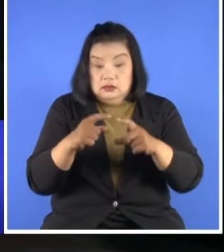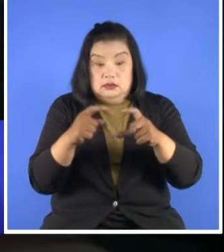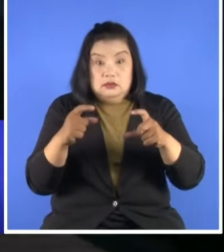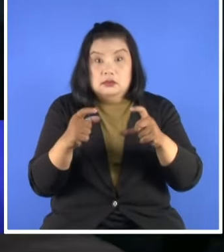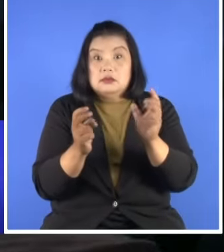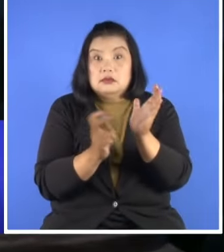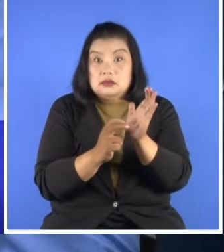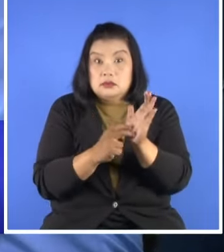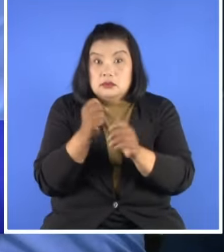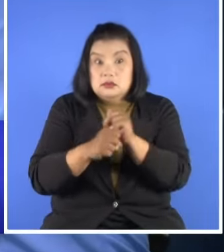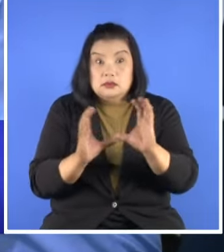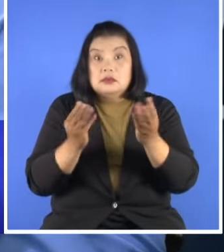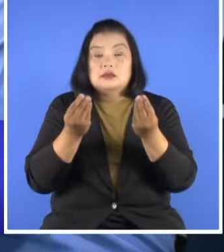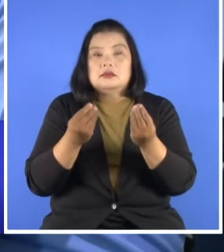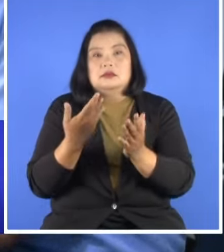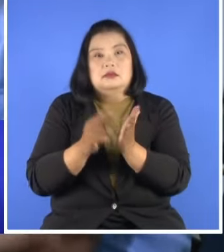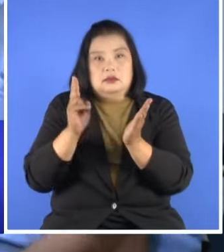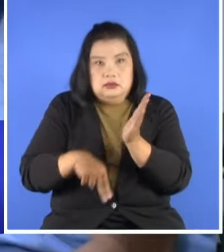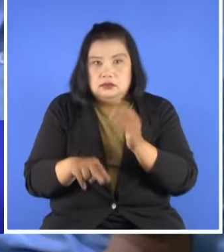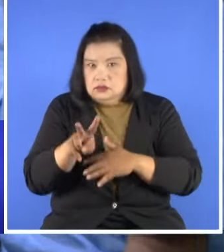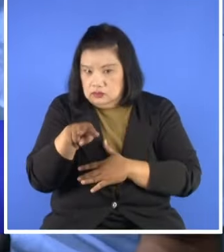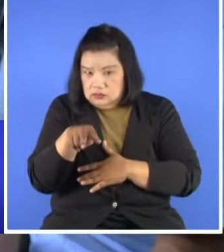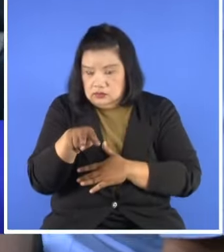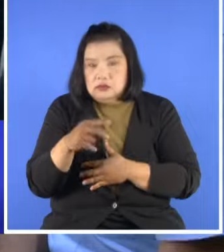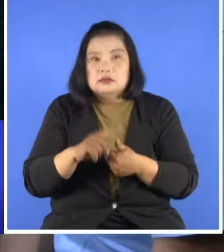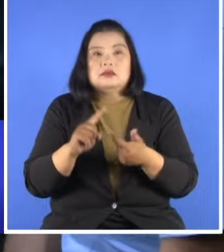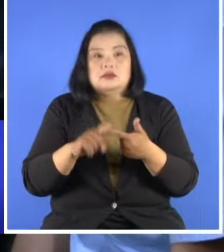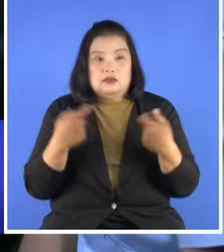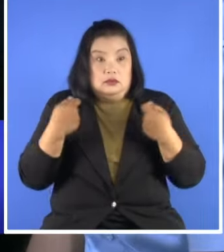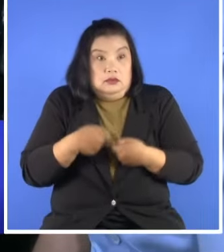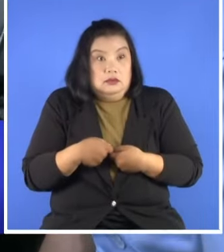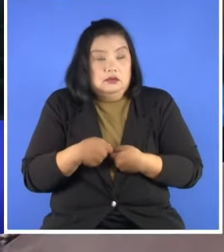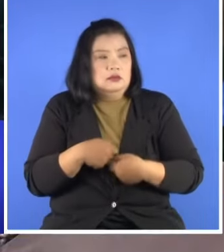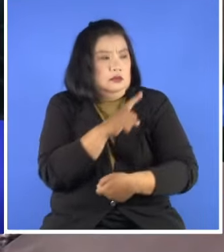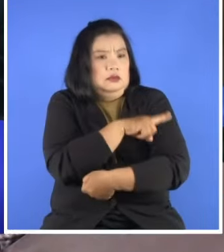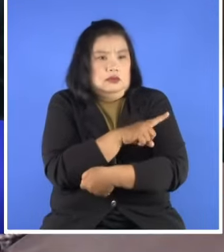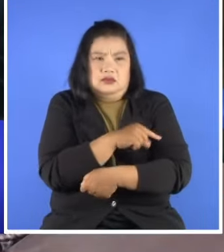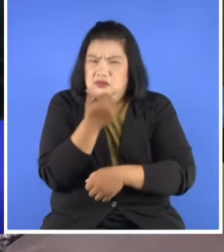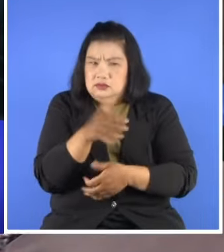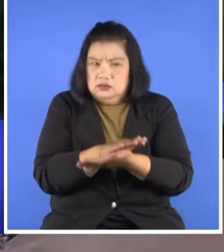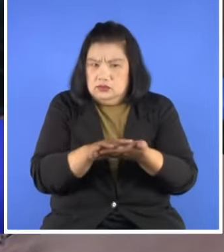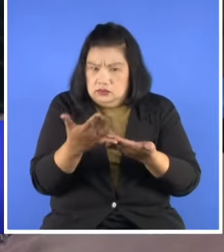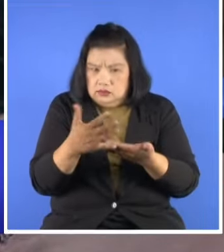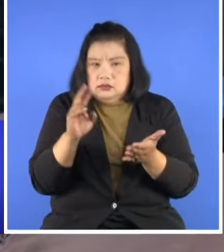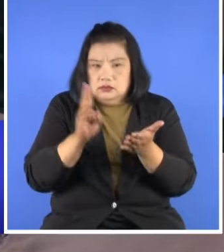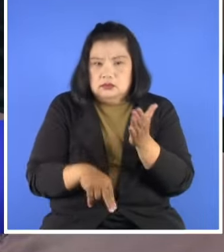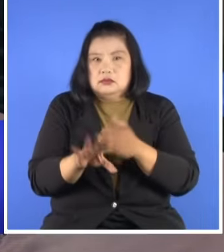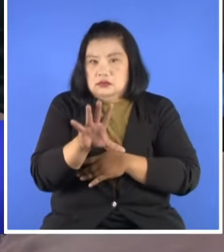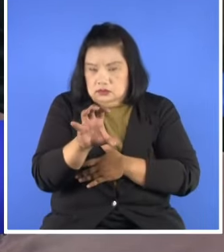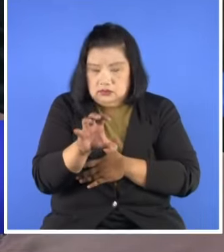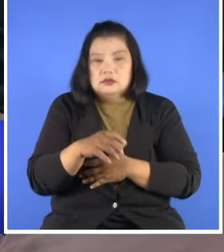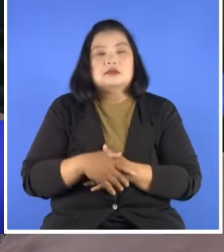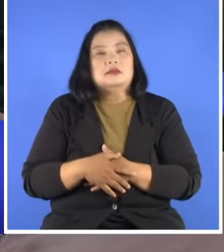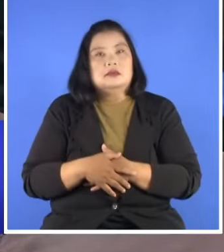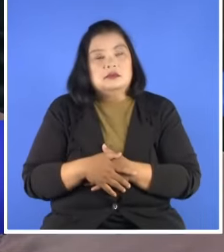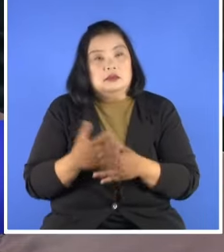2,000บังเนี่ยแต่งกายไม่ถูกต้องตามกฎกระทรวงถูกปรับไป 500ตำรวจมาสอบเสร็จ